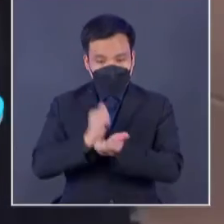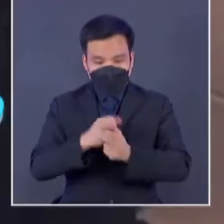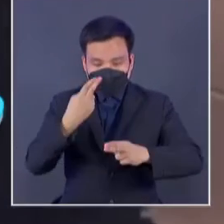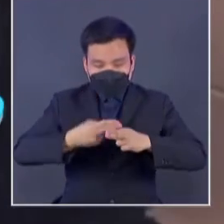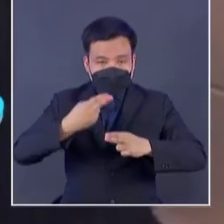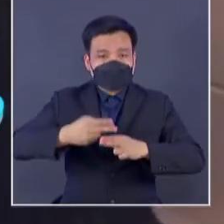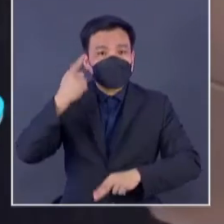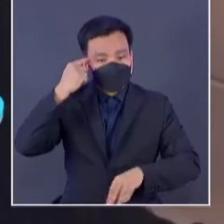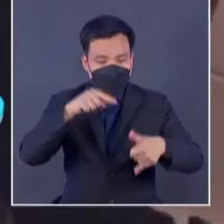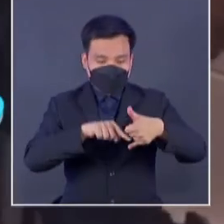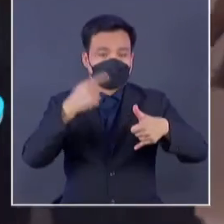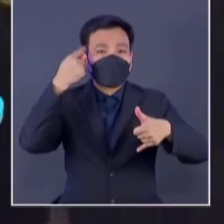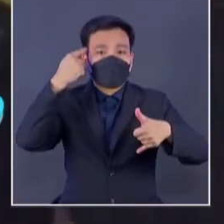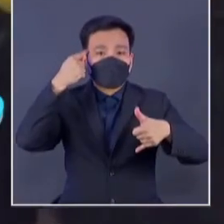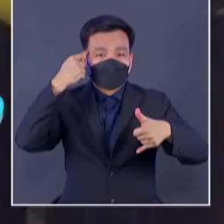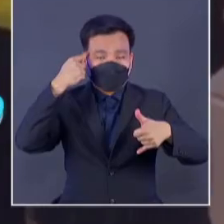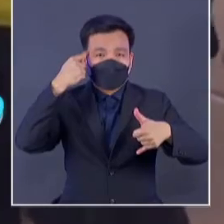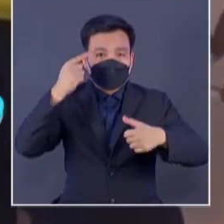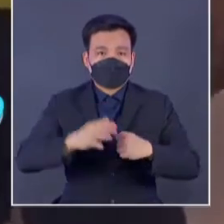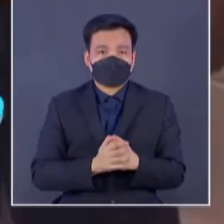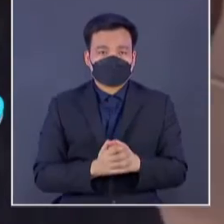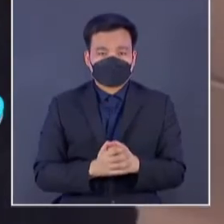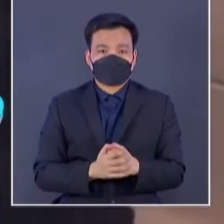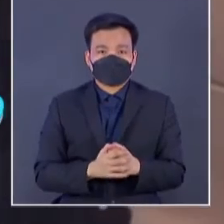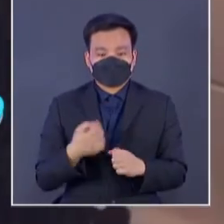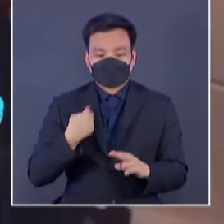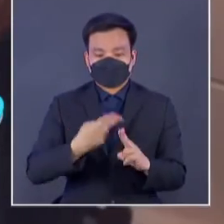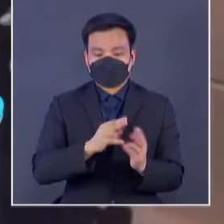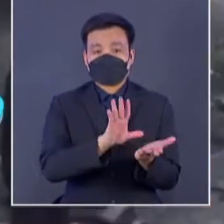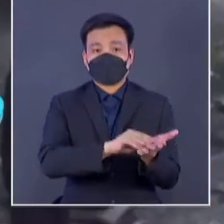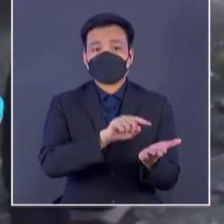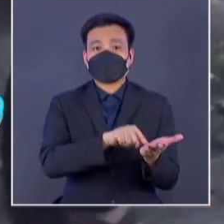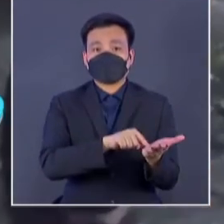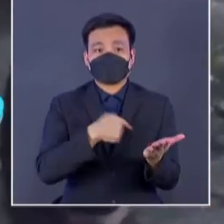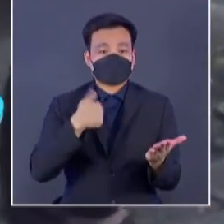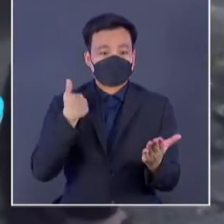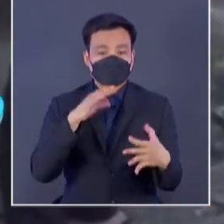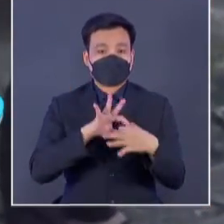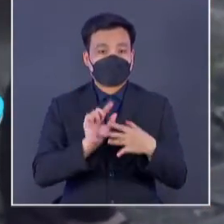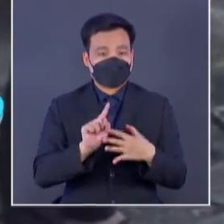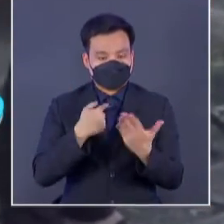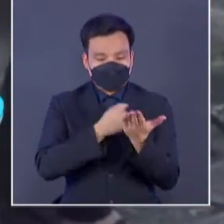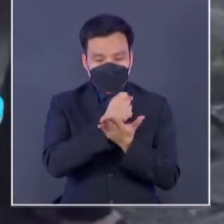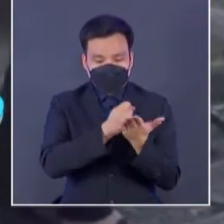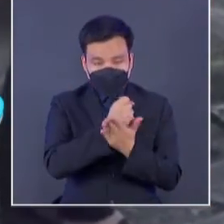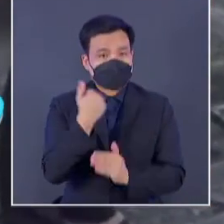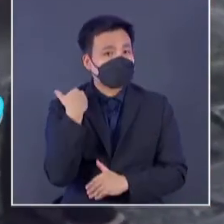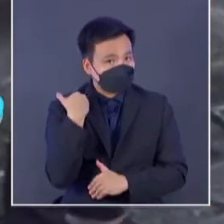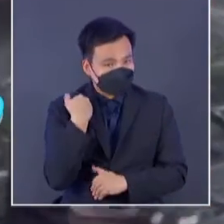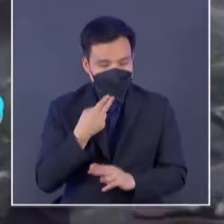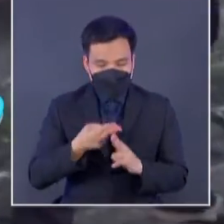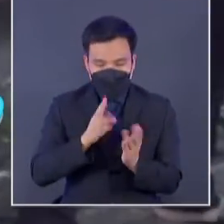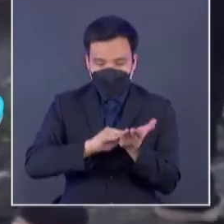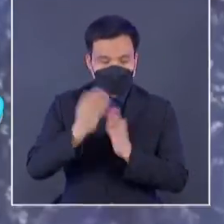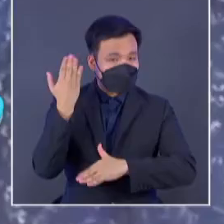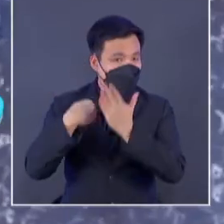ะครับผู้ก่อเหตุรายนี้เนี่ยอยู่ในบัญชีรายชื่อของผู้ที่พัวพันกับคดียาเสพติดแล้วก็เคย